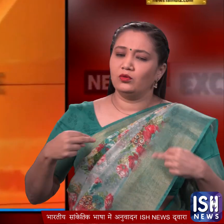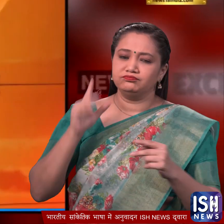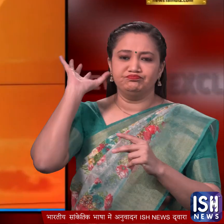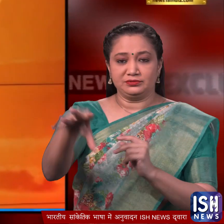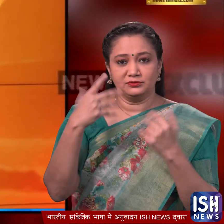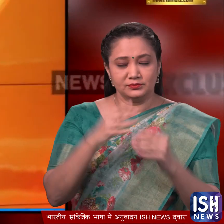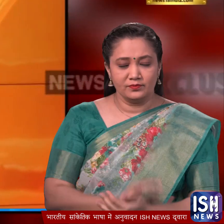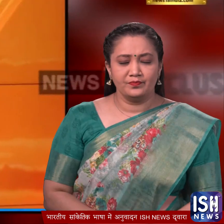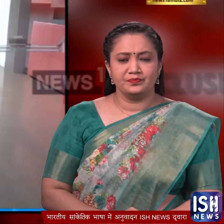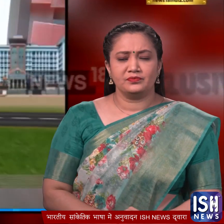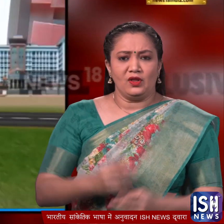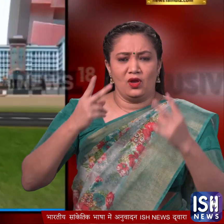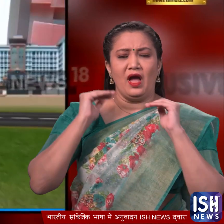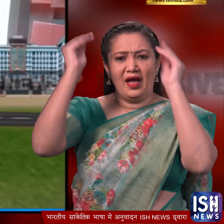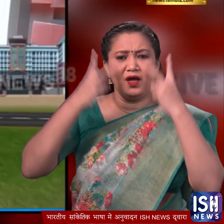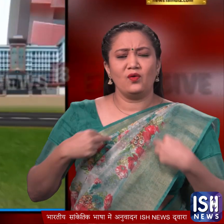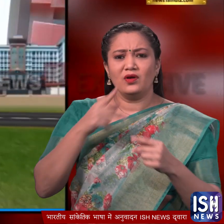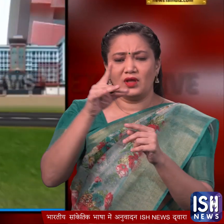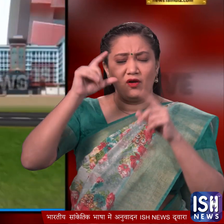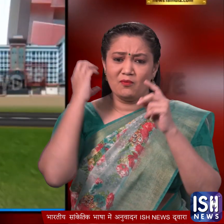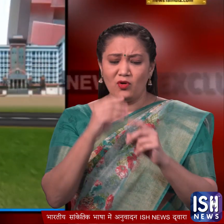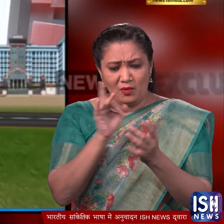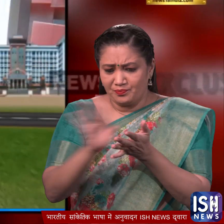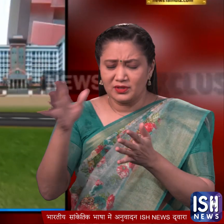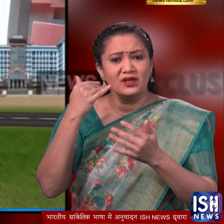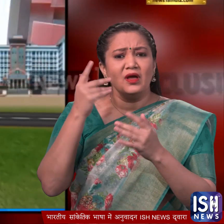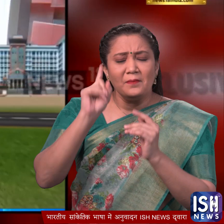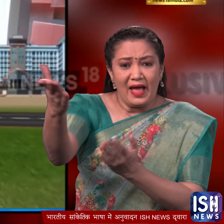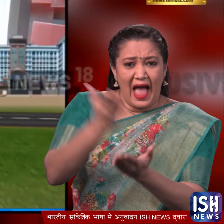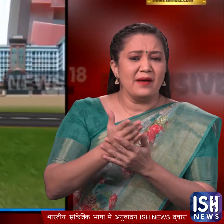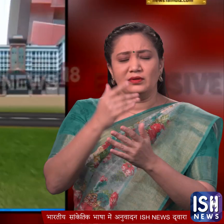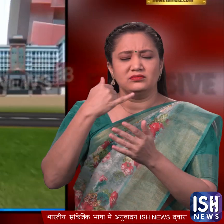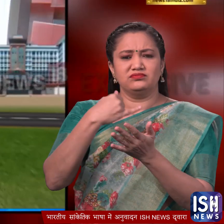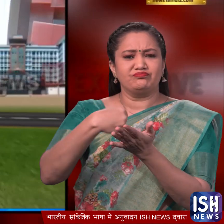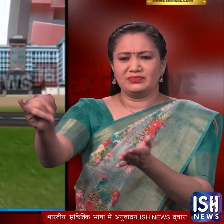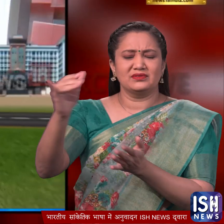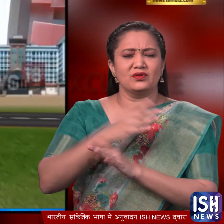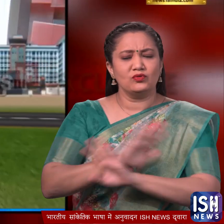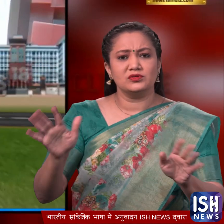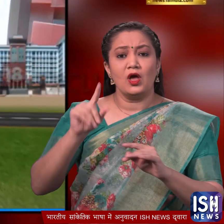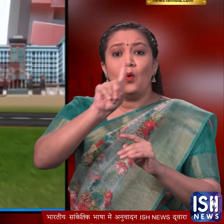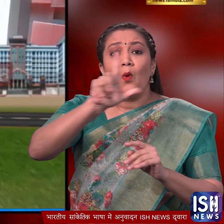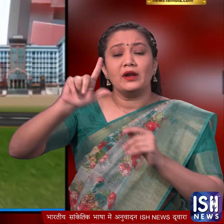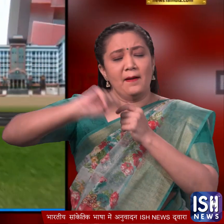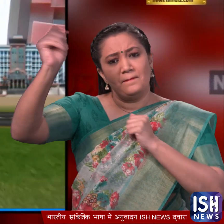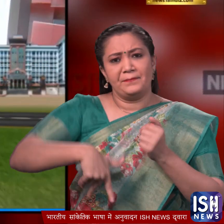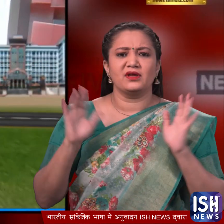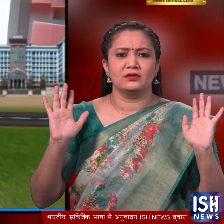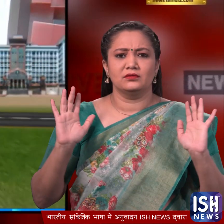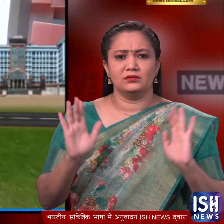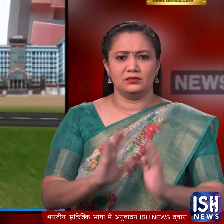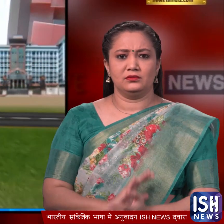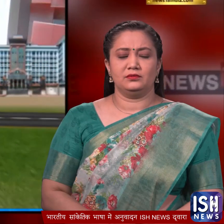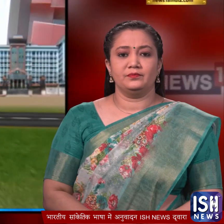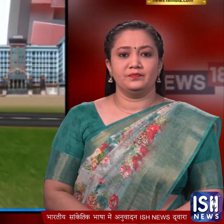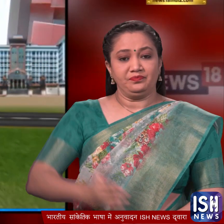लगा। सुनवाई के दौरान हाईकोर्ट ने पीएम की फोटो हटाए जाने की मांग वाली इस याचिका को खारिज कर दिया और याचिकाकर्ता पर 1 लाख रुपए का